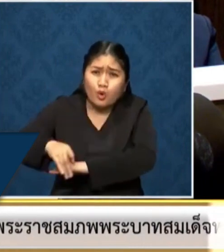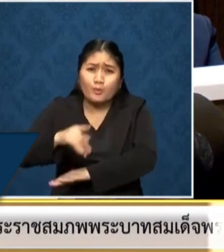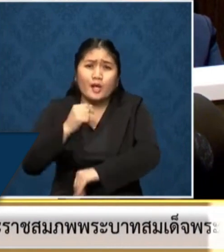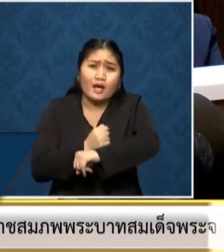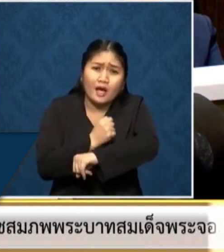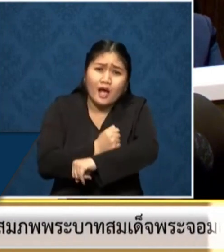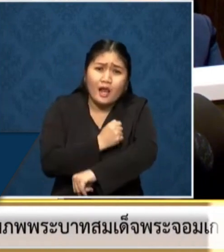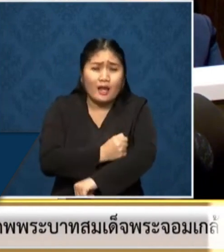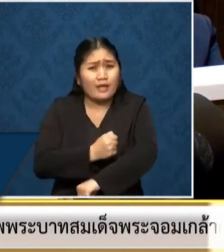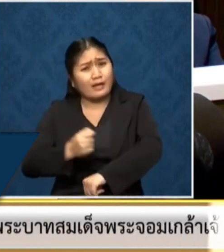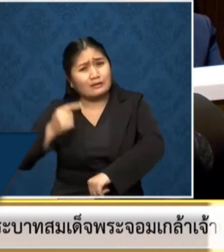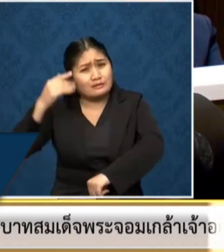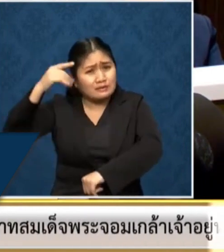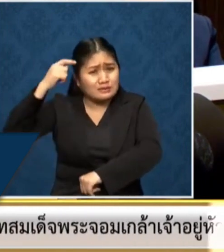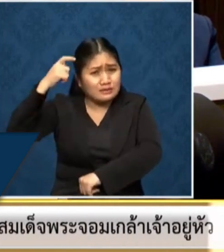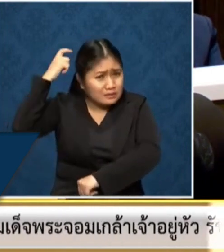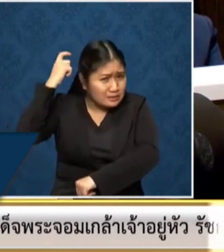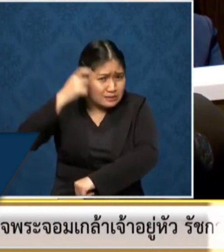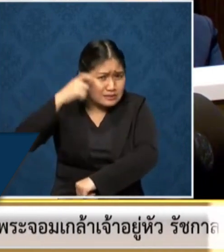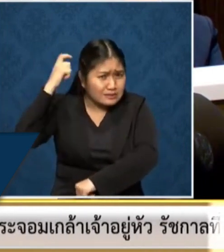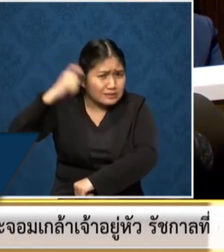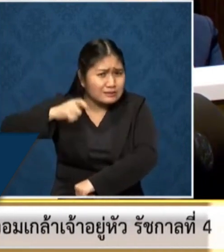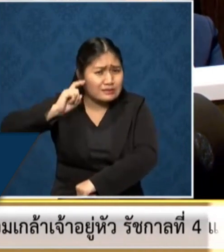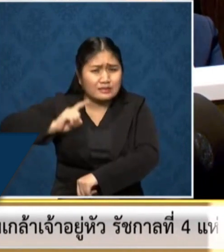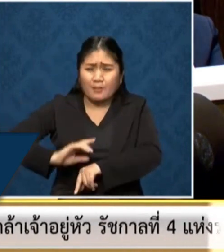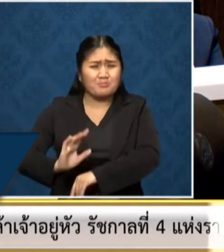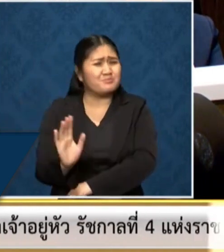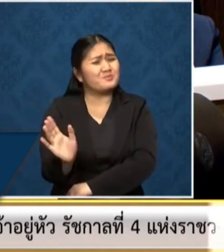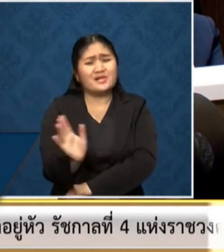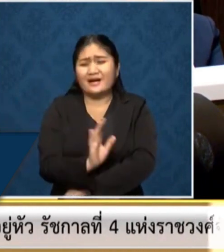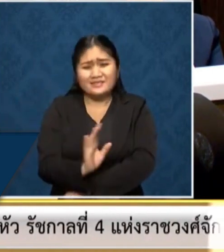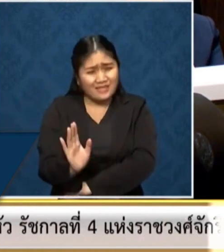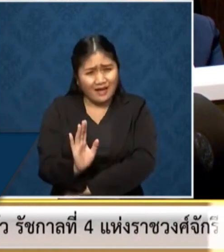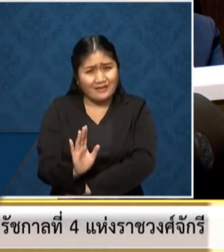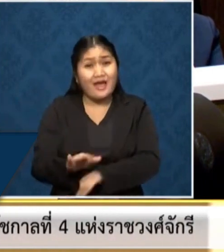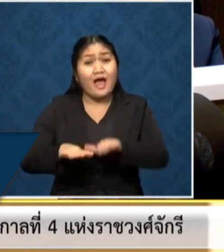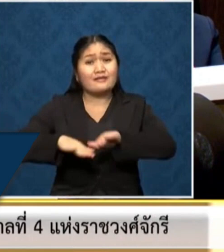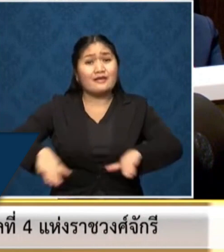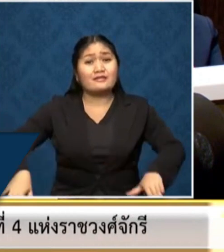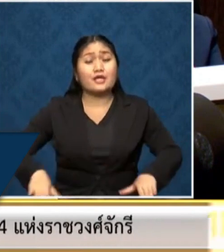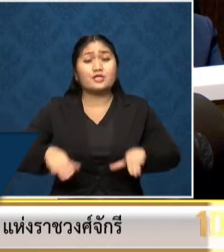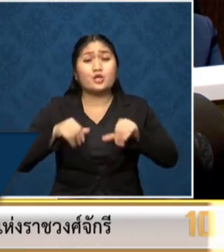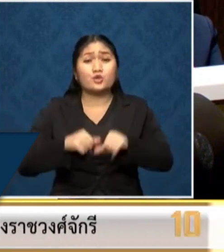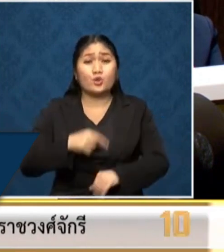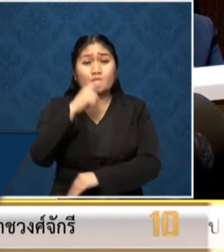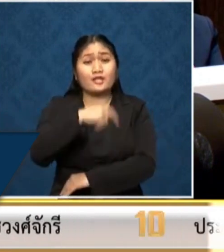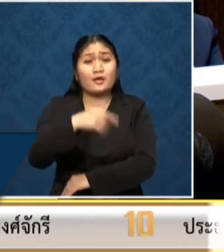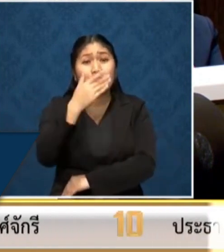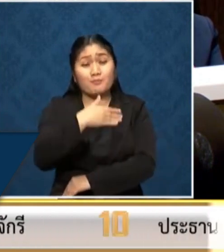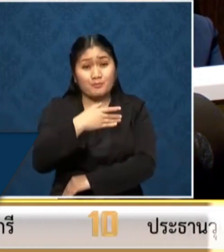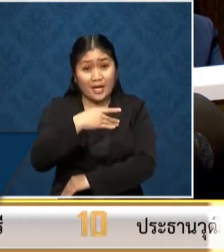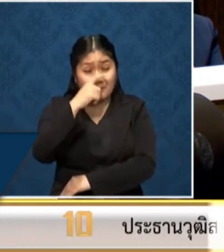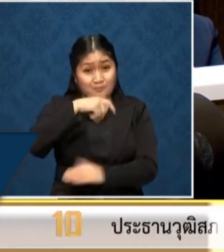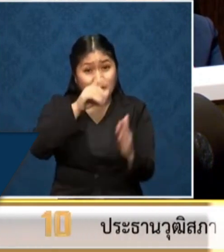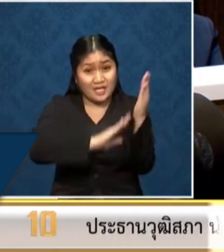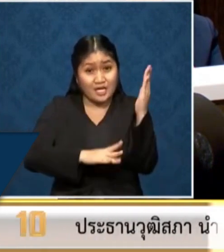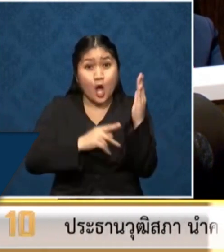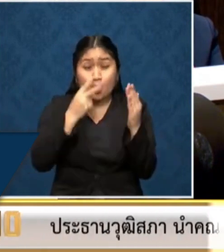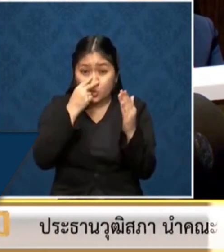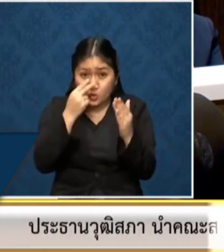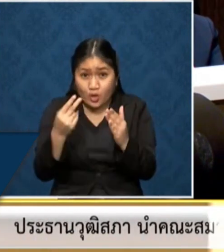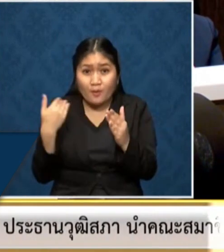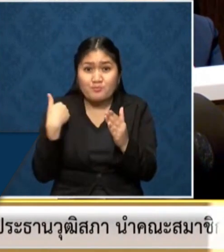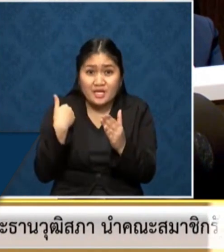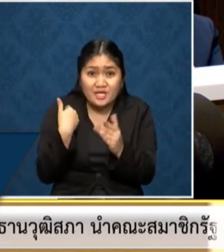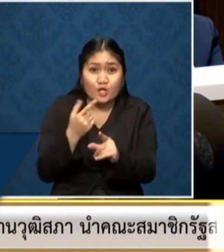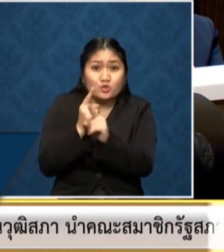ชาิ การอ ชาติแม้ก็ทั้งเด็กที่อยู่ในประเทศไท้ถาไม่เคยดูรายการววรชีวิตที่เขาตามหาพ่